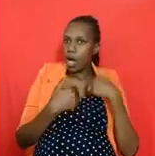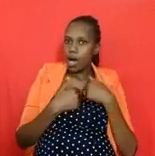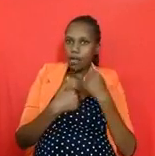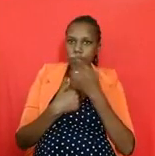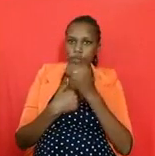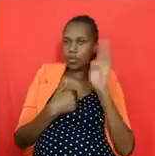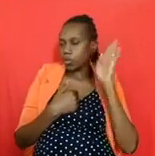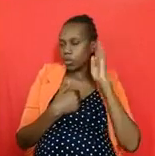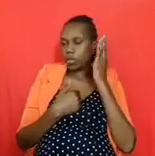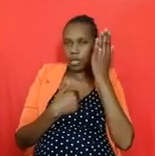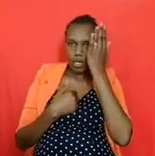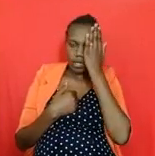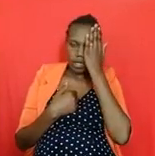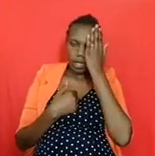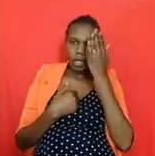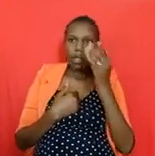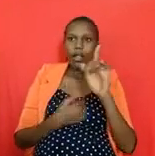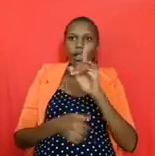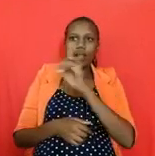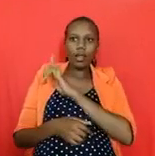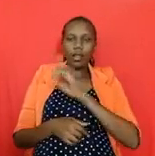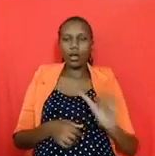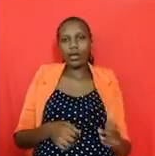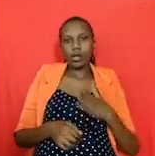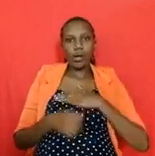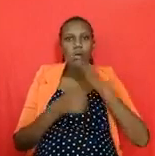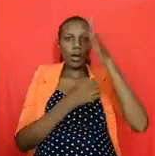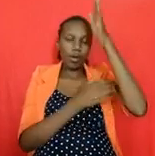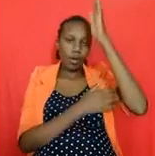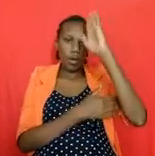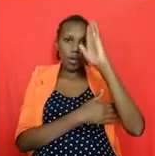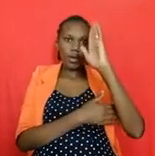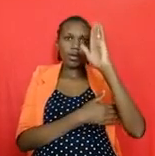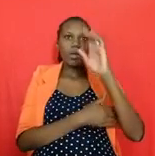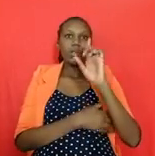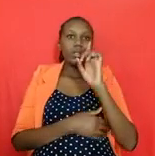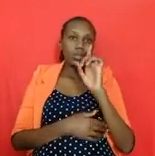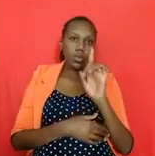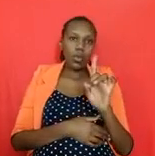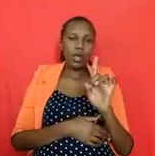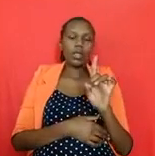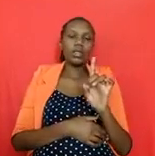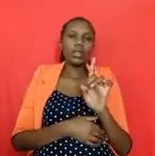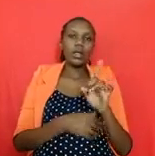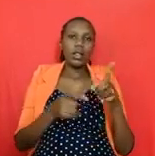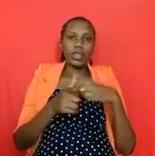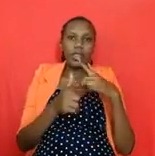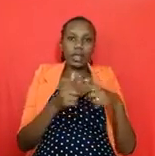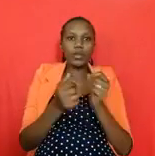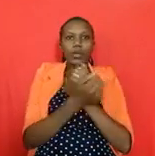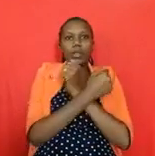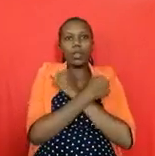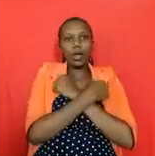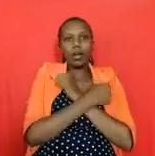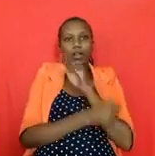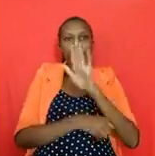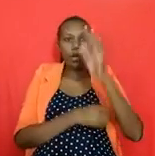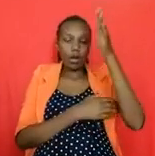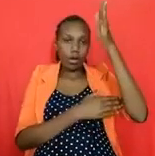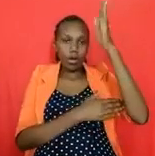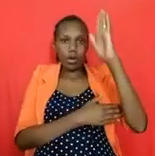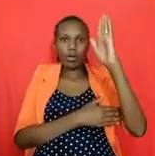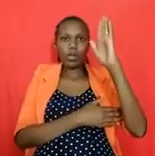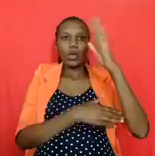isiraeli mwathani ngai witũ-rĩ mwathani nĩ ũmwe na wenda mwathani ngai